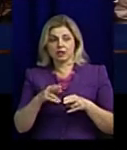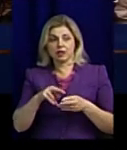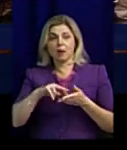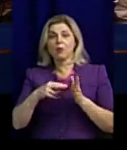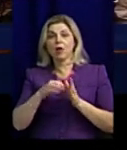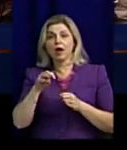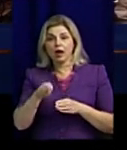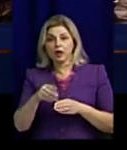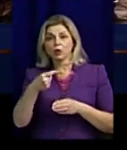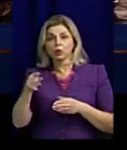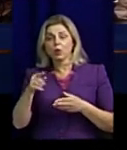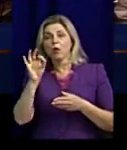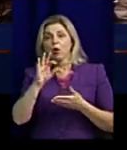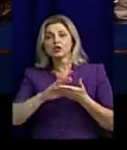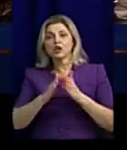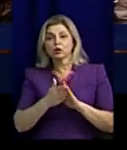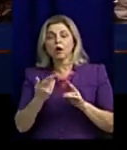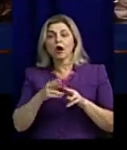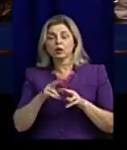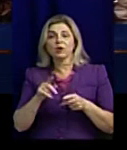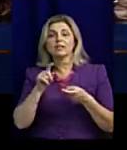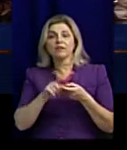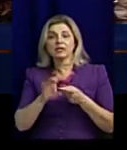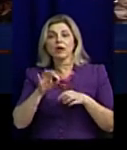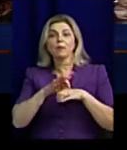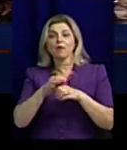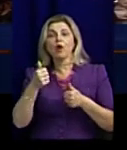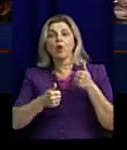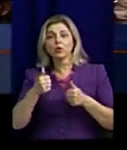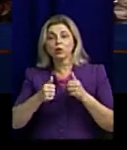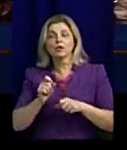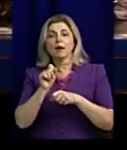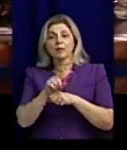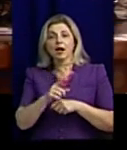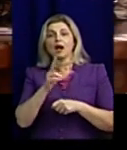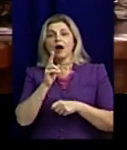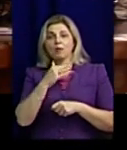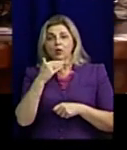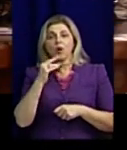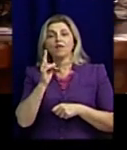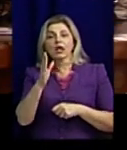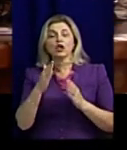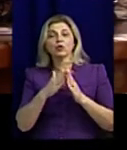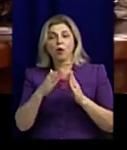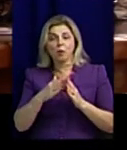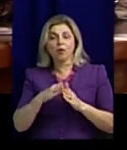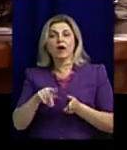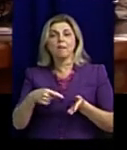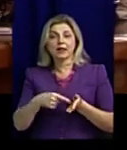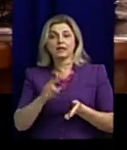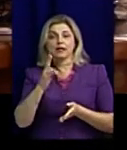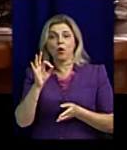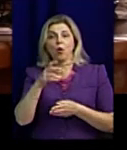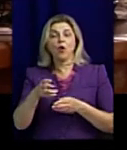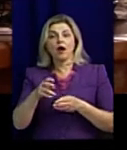СГС 083 про ситуацию, що склалася в зв'язку з проведенням конкурсу з призначення управителя багатоквартирних будинків міста Миколая та про